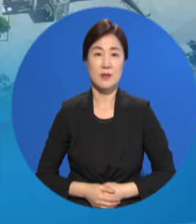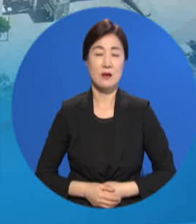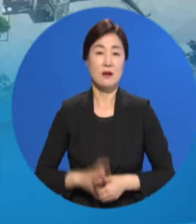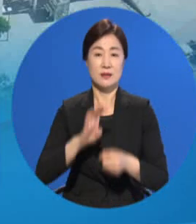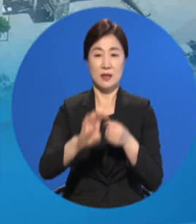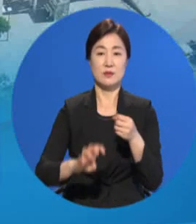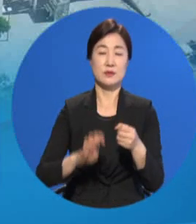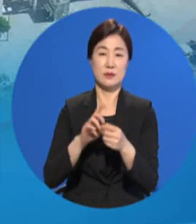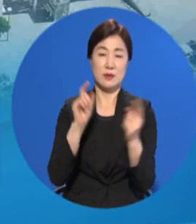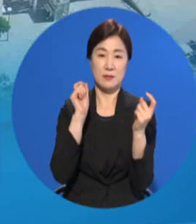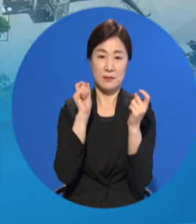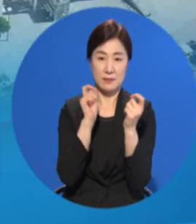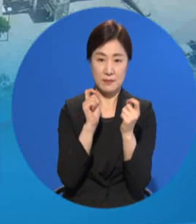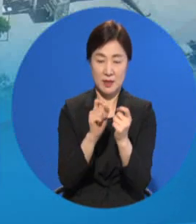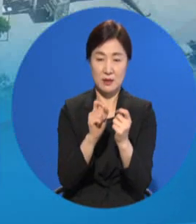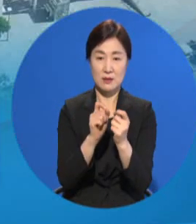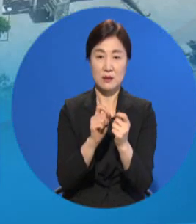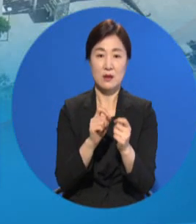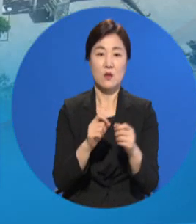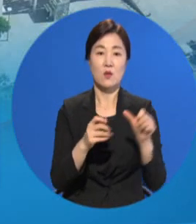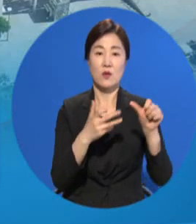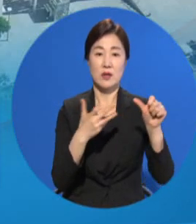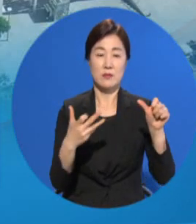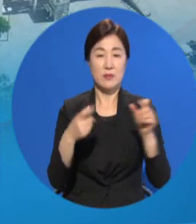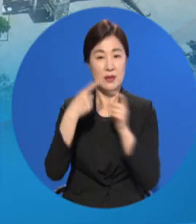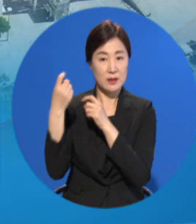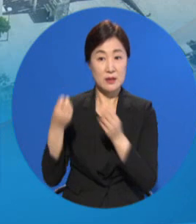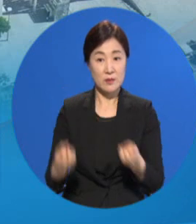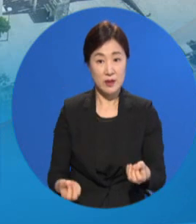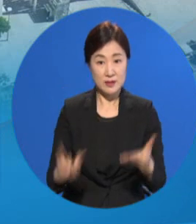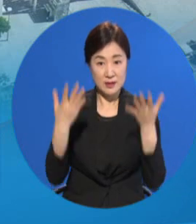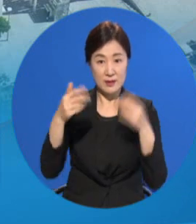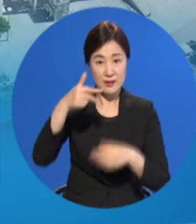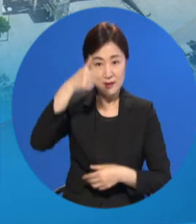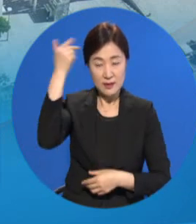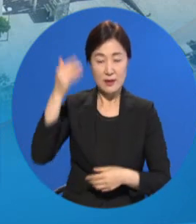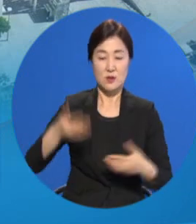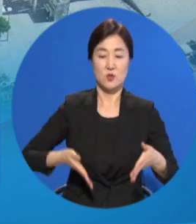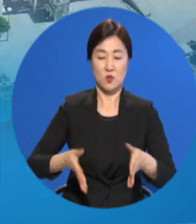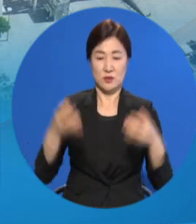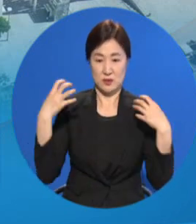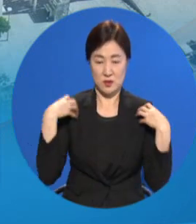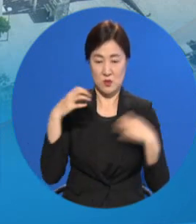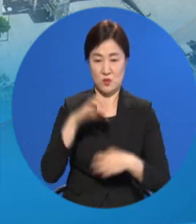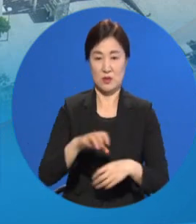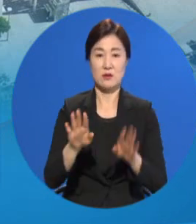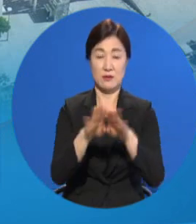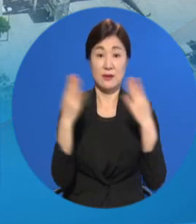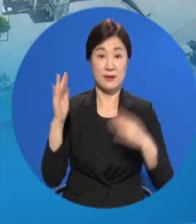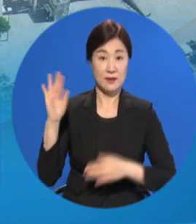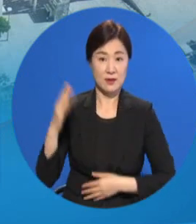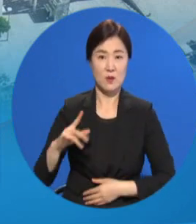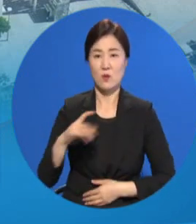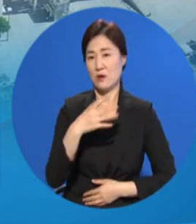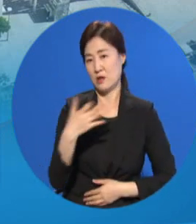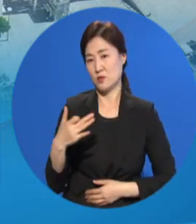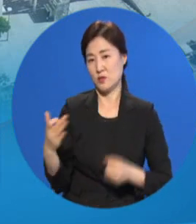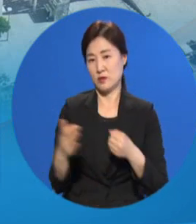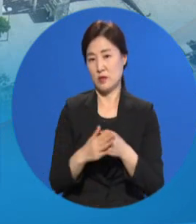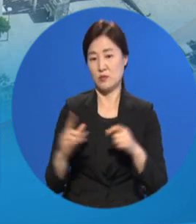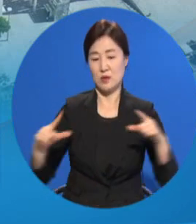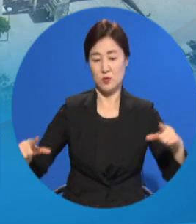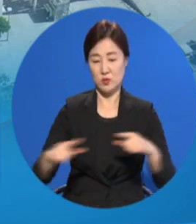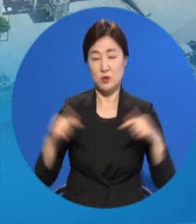40주년을 맞는 5.18 기념식이 옛 전남도청 앞에서 열립니다. 코로나19 여파로 규모는 축소됐지만 40주년의